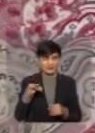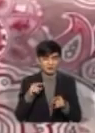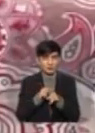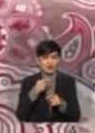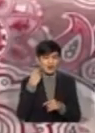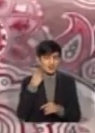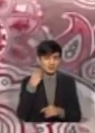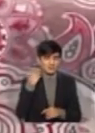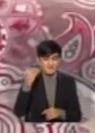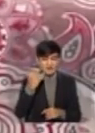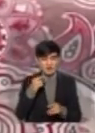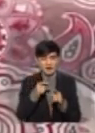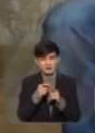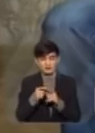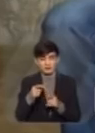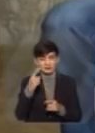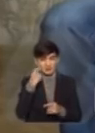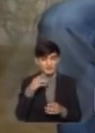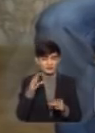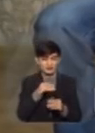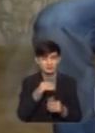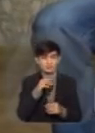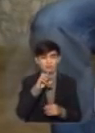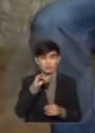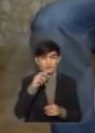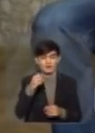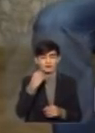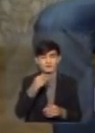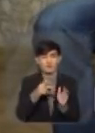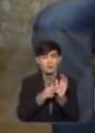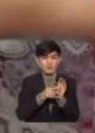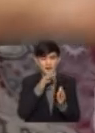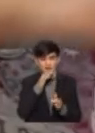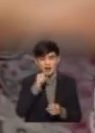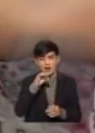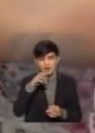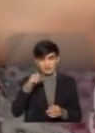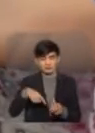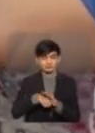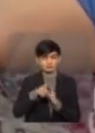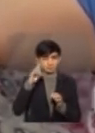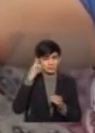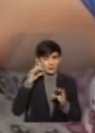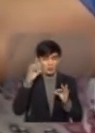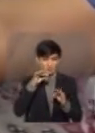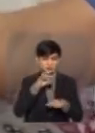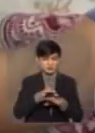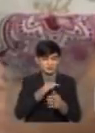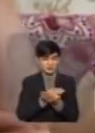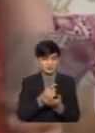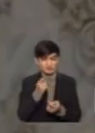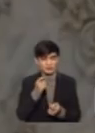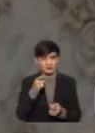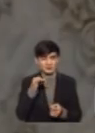шығады, басқа прощение болған жоқ. 8 жастағы Айбектің туғаннан психикалық дамуында бөгеліс бар екен. Ата-анасы өткен